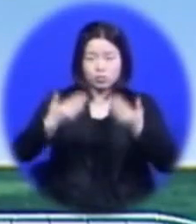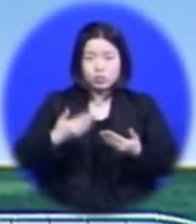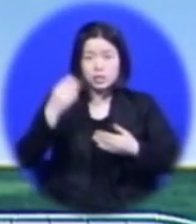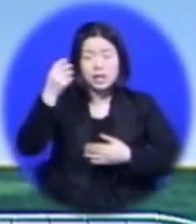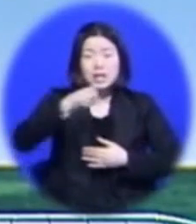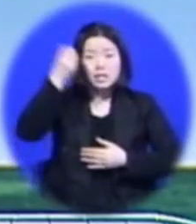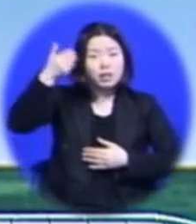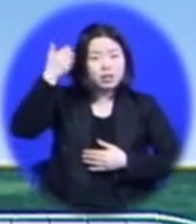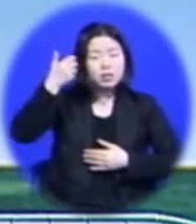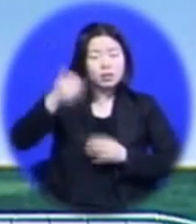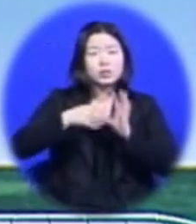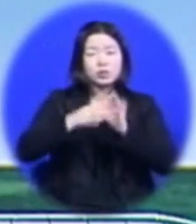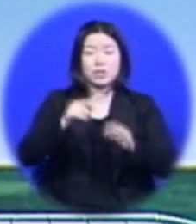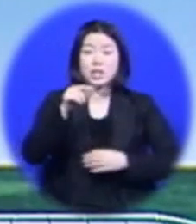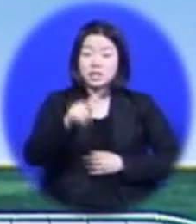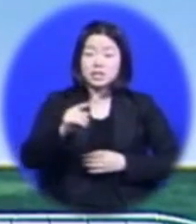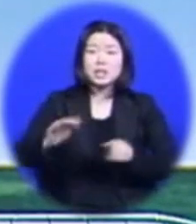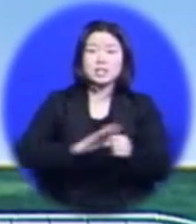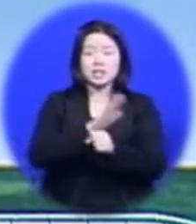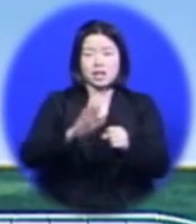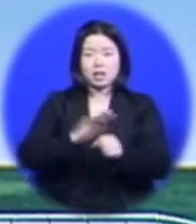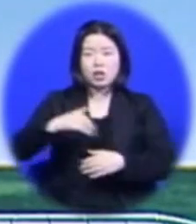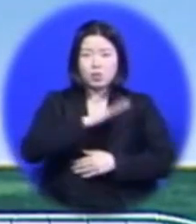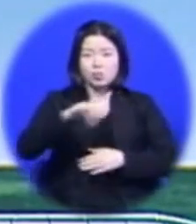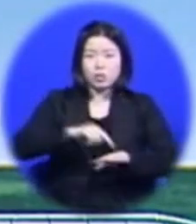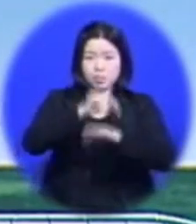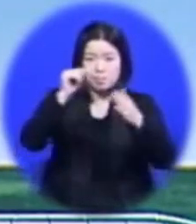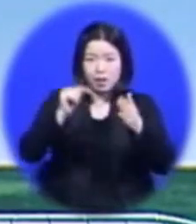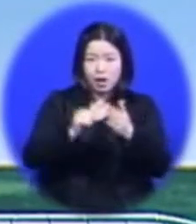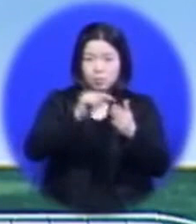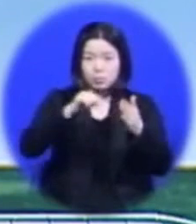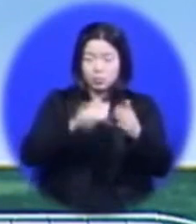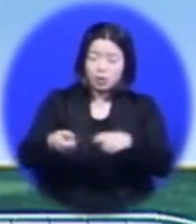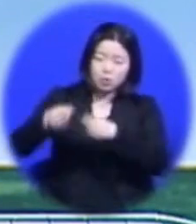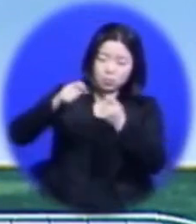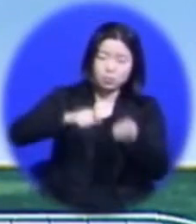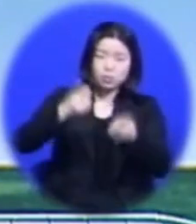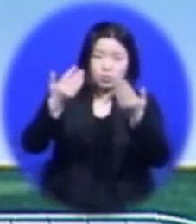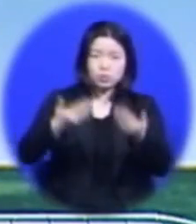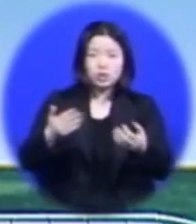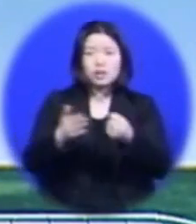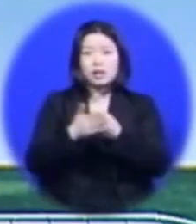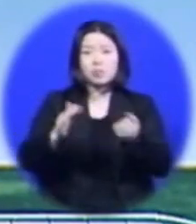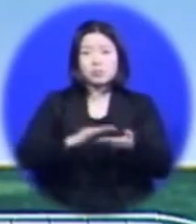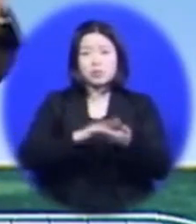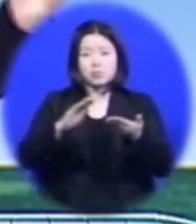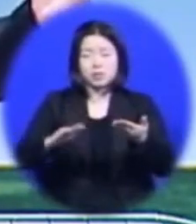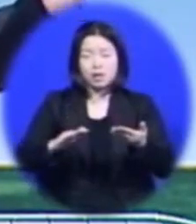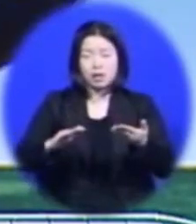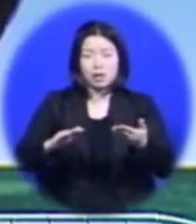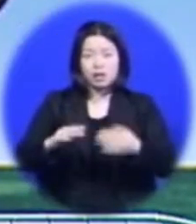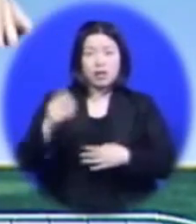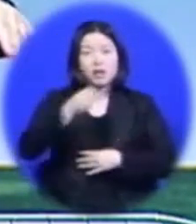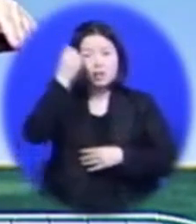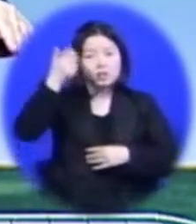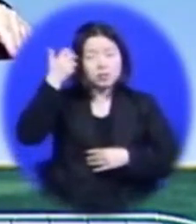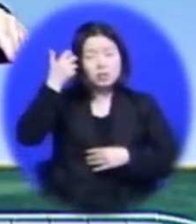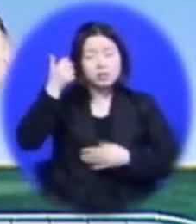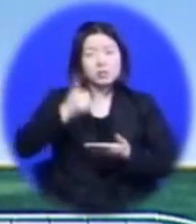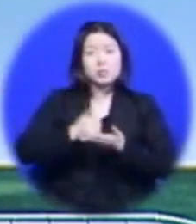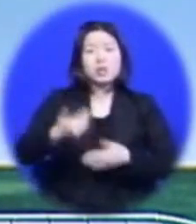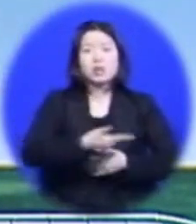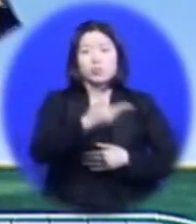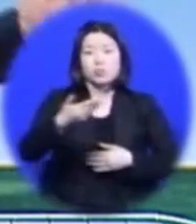통하여 그의 사랑을 우리 마음속에 부어주셨기 때문입니다. 여러분 성령님이 여러분에게